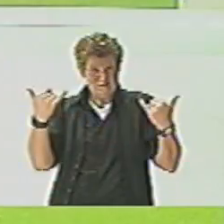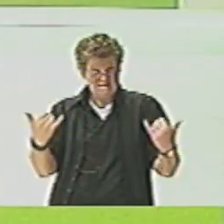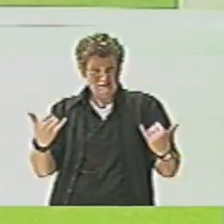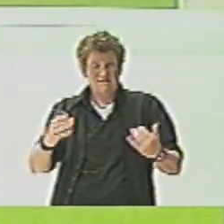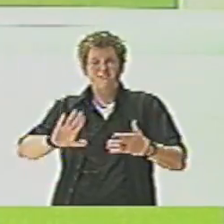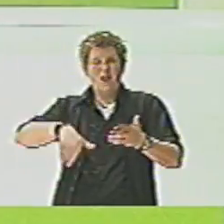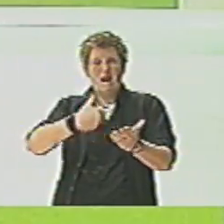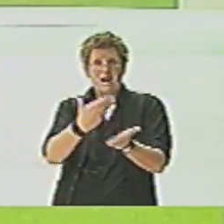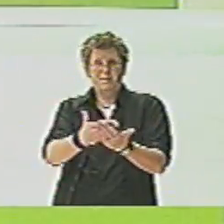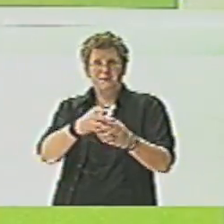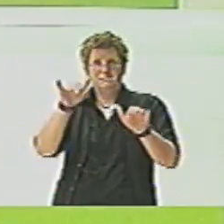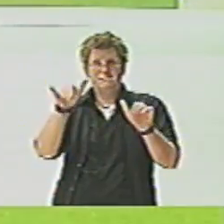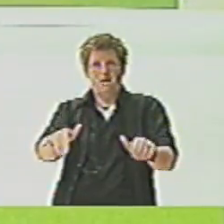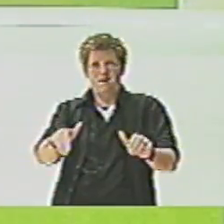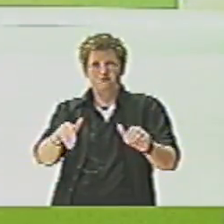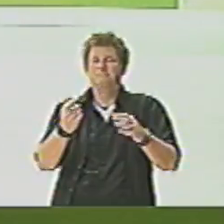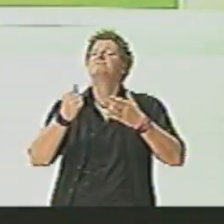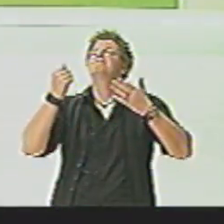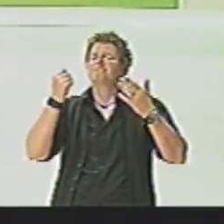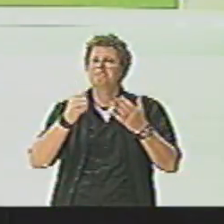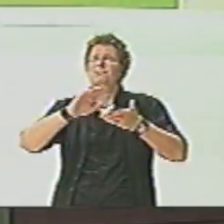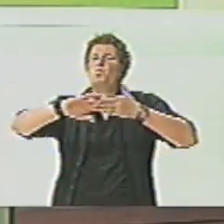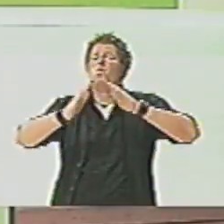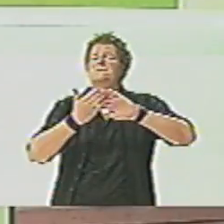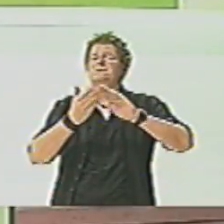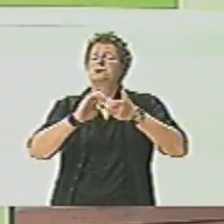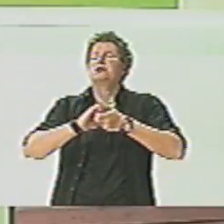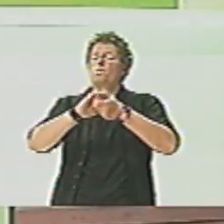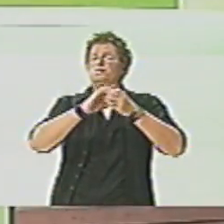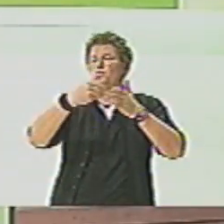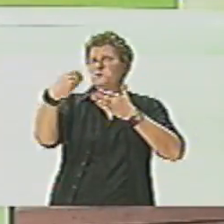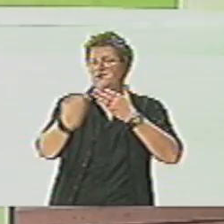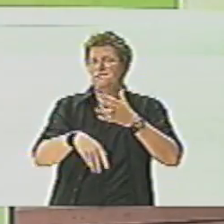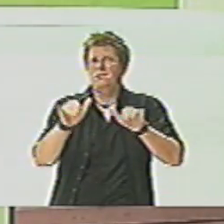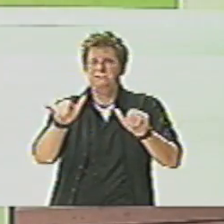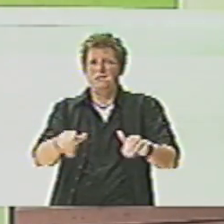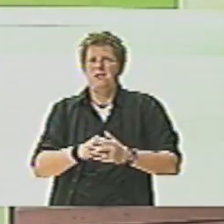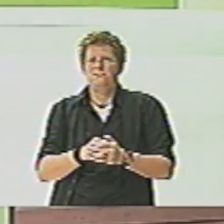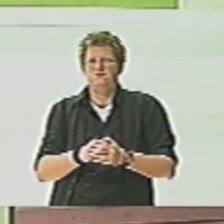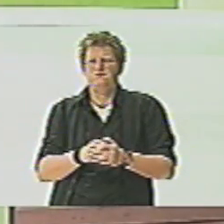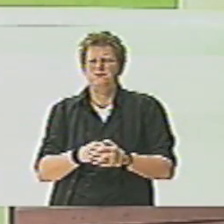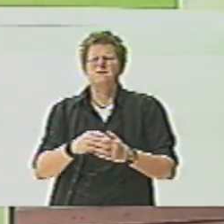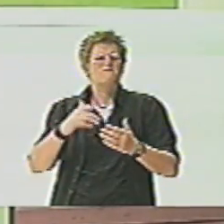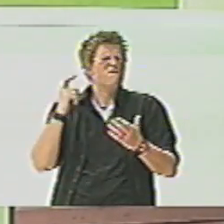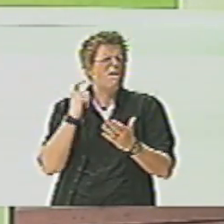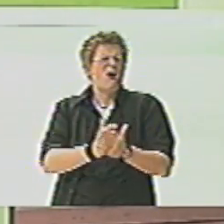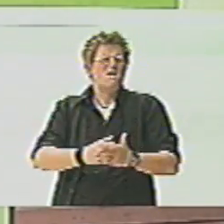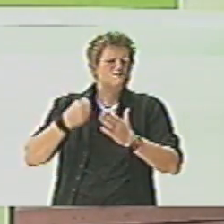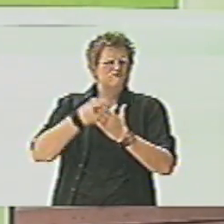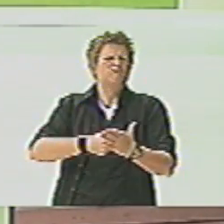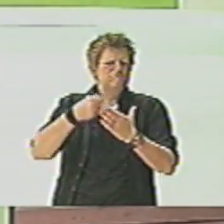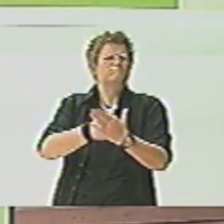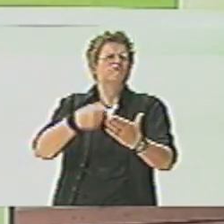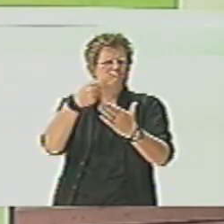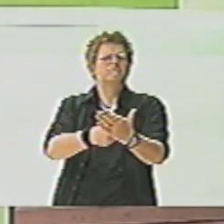folgt. Der hart erkämpfte Wahlerfolg und dieser Koalitionsvertrag mit klarer grüner Handschrift